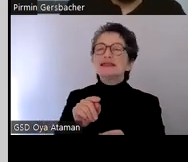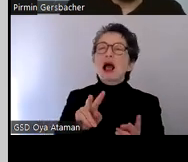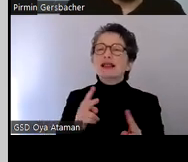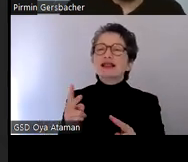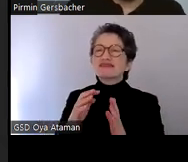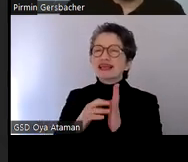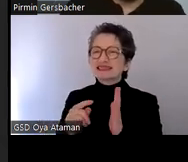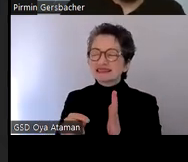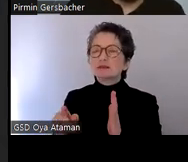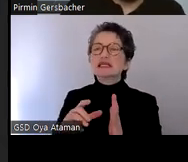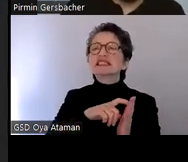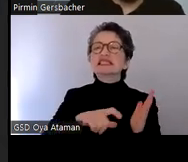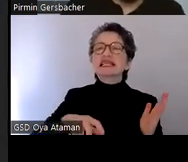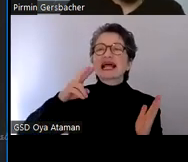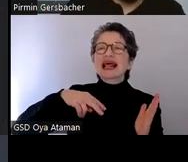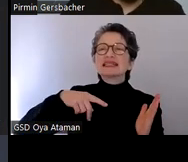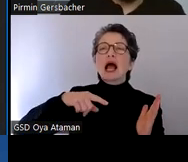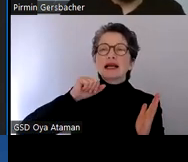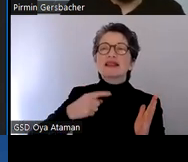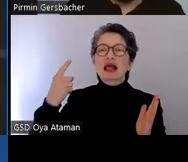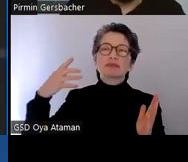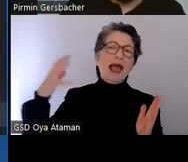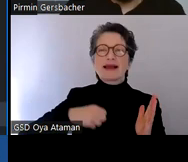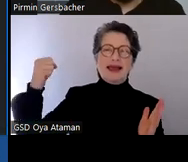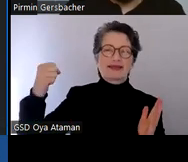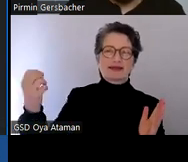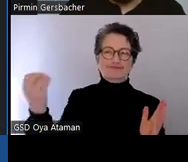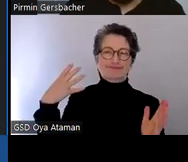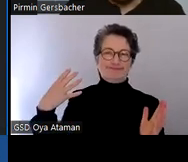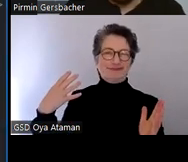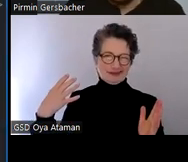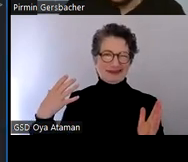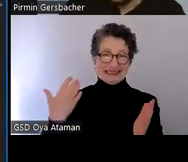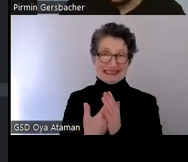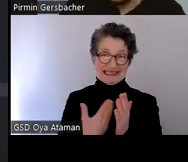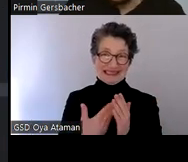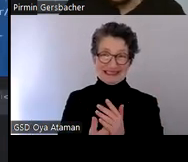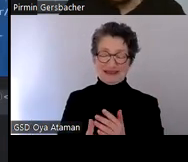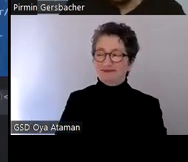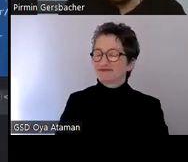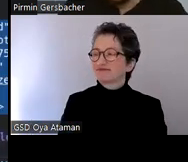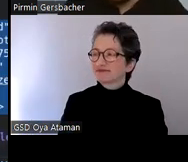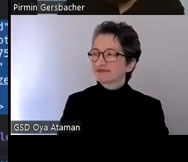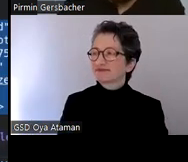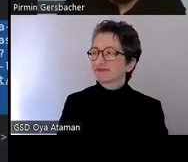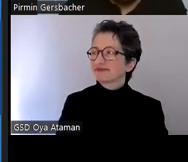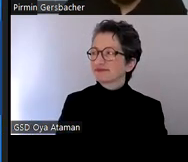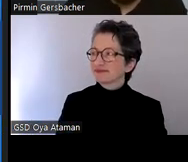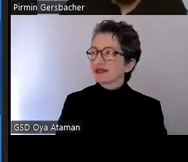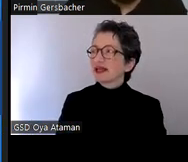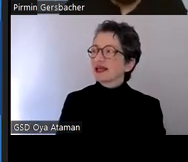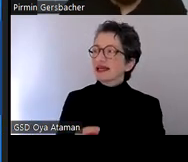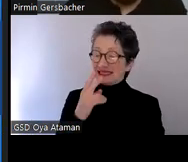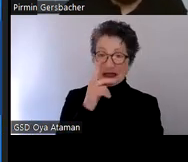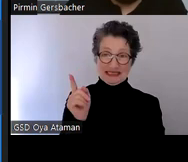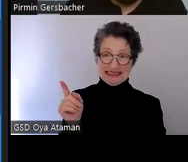dann von Screenreader ausgegeben werden können. Die, geh mal rein, ich hoffe, man kann es ein bisschen sehen. Die sind